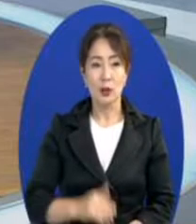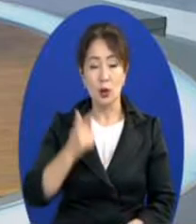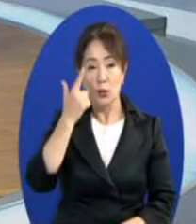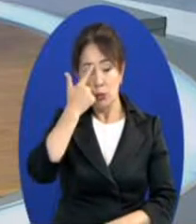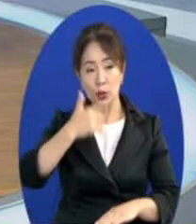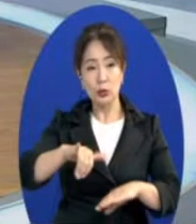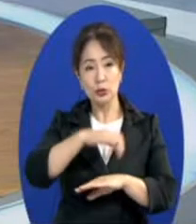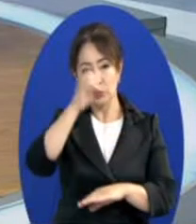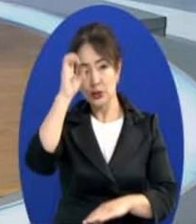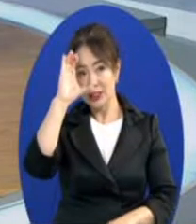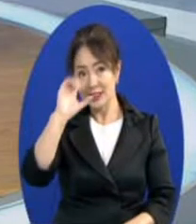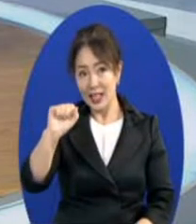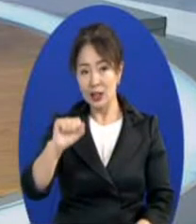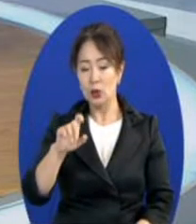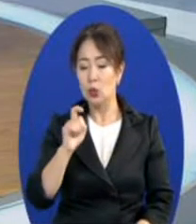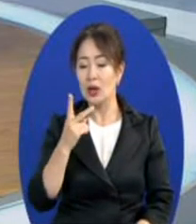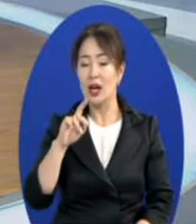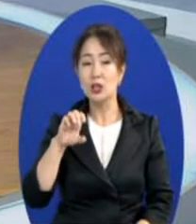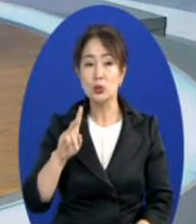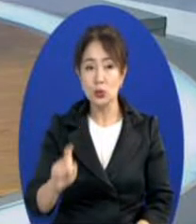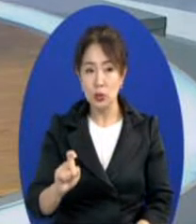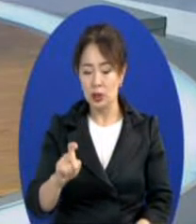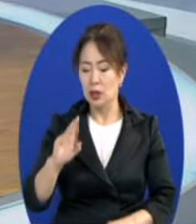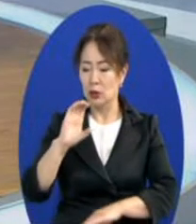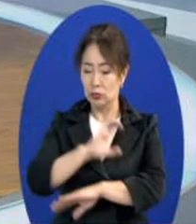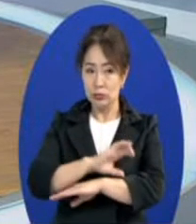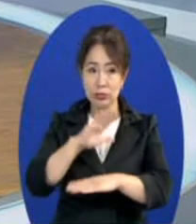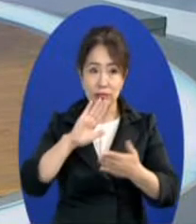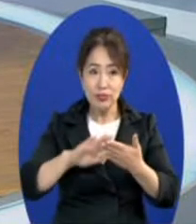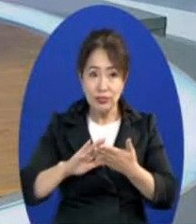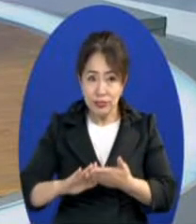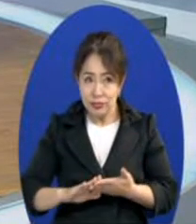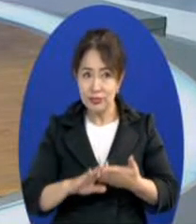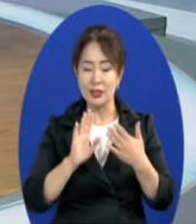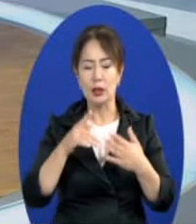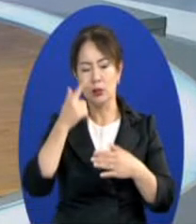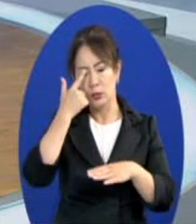Монгол Улсын ерөнхий сайд хөрөнгө ерөнхий боловсролын сургуулийн бэлтгэл ажилтай танилцсны дараа улсын хэмжээнд